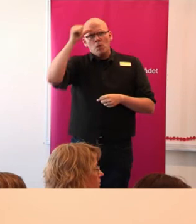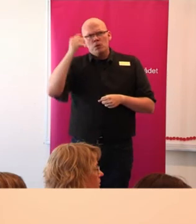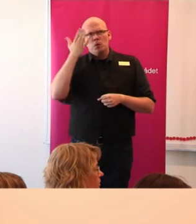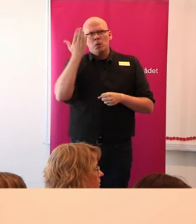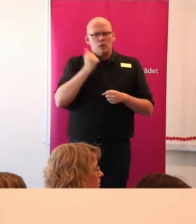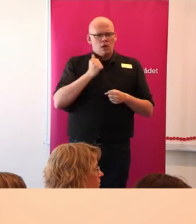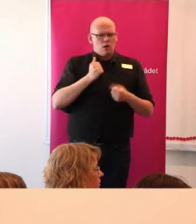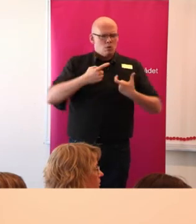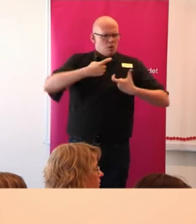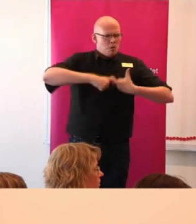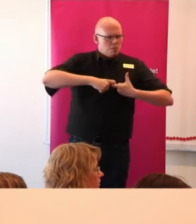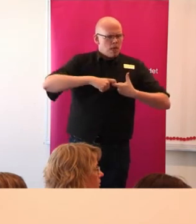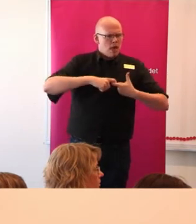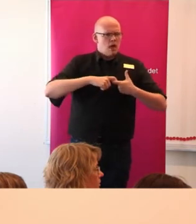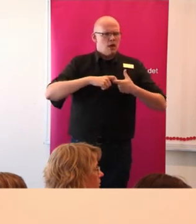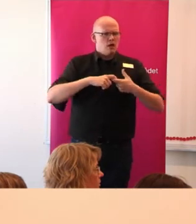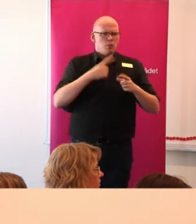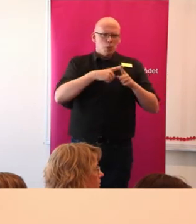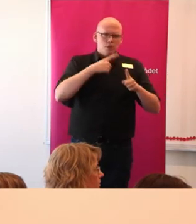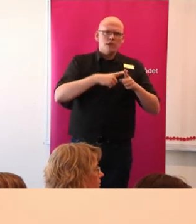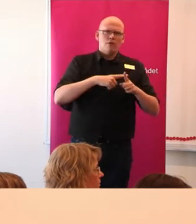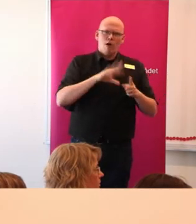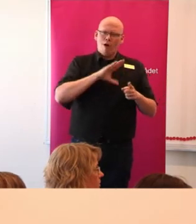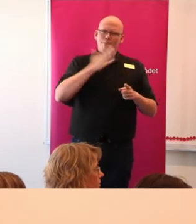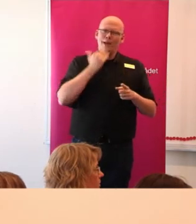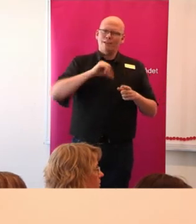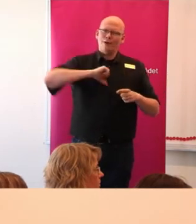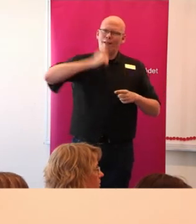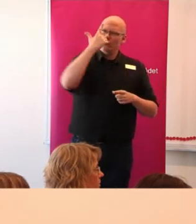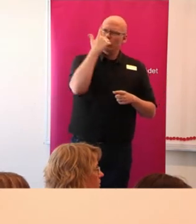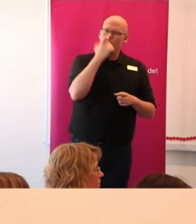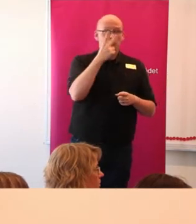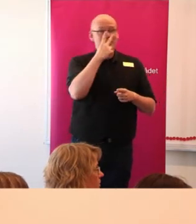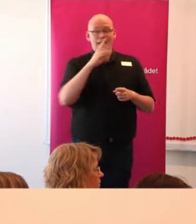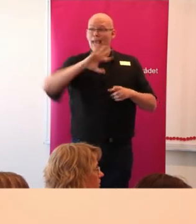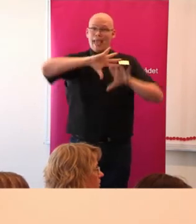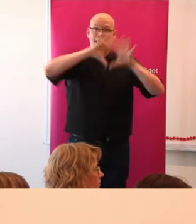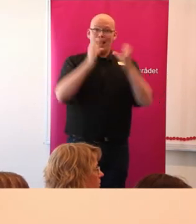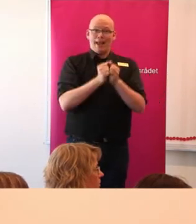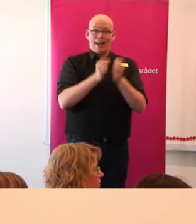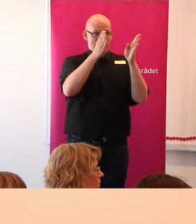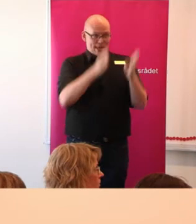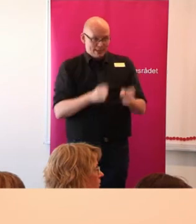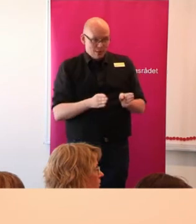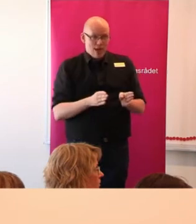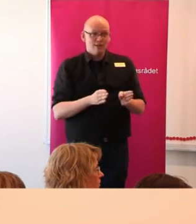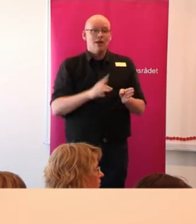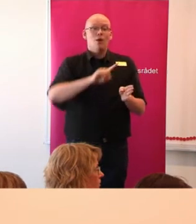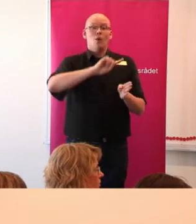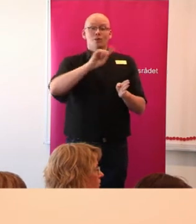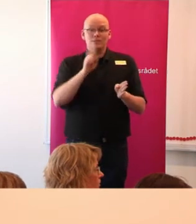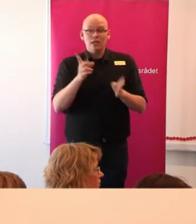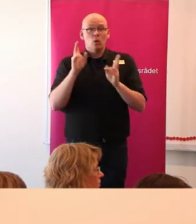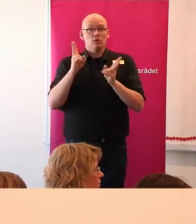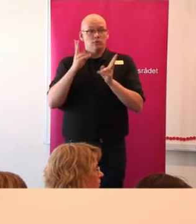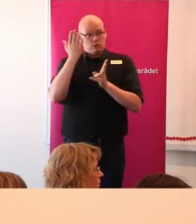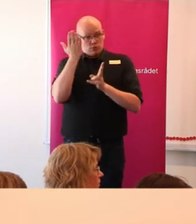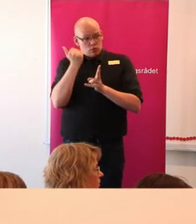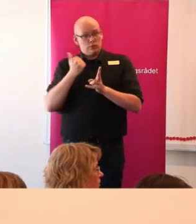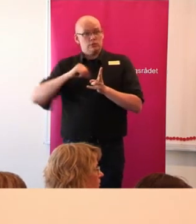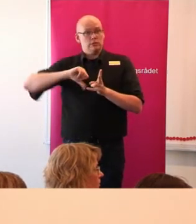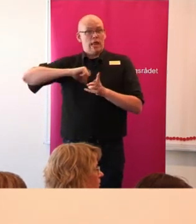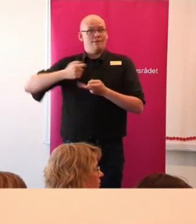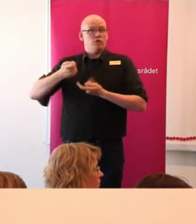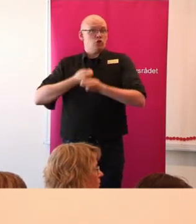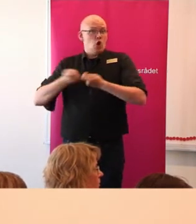ha självförtroendehöjande, att se till hela människan och att sen gå vidare till att så småningom vara självförsörjande och få